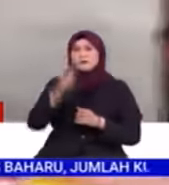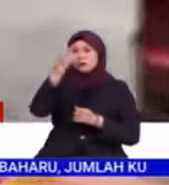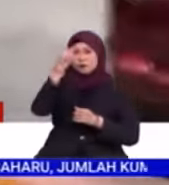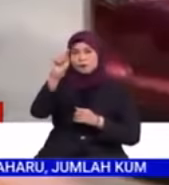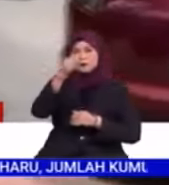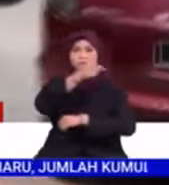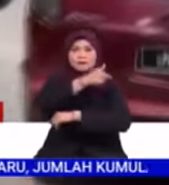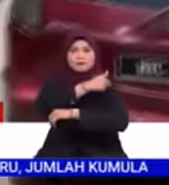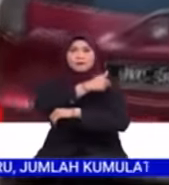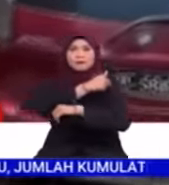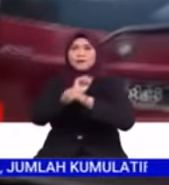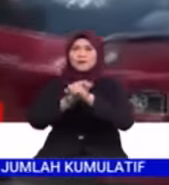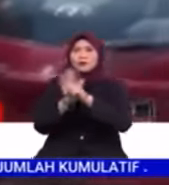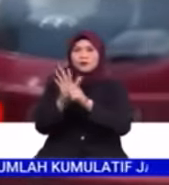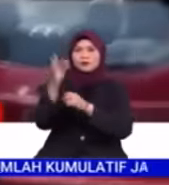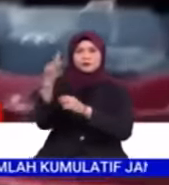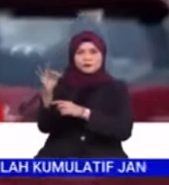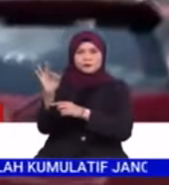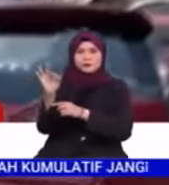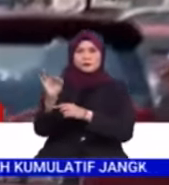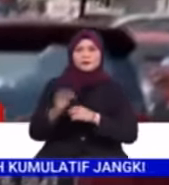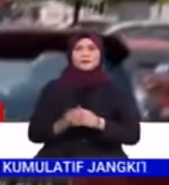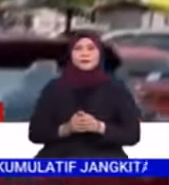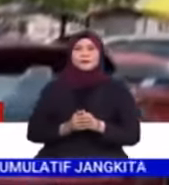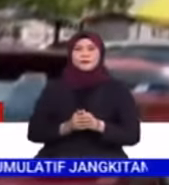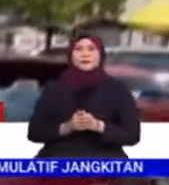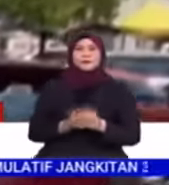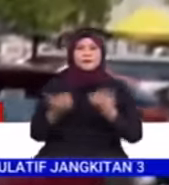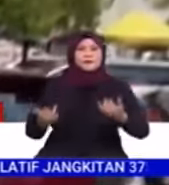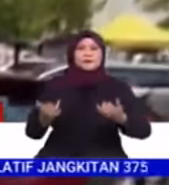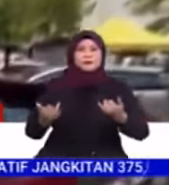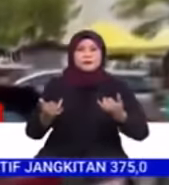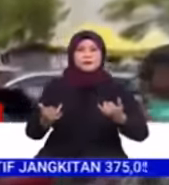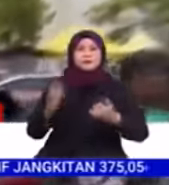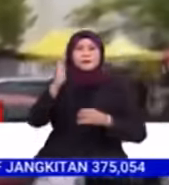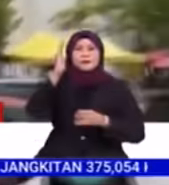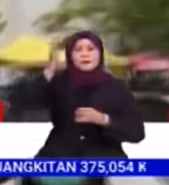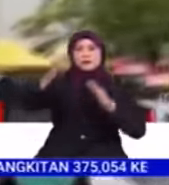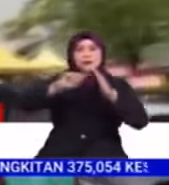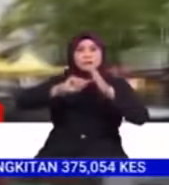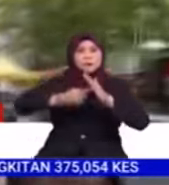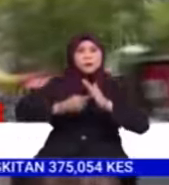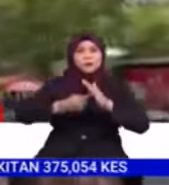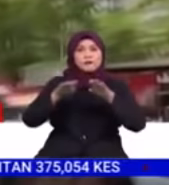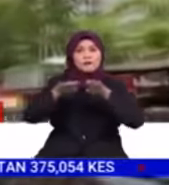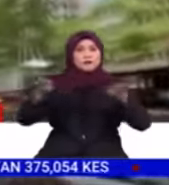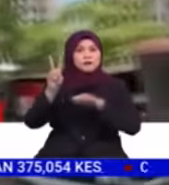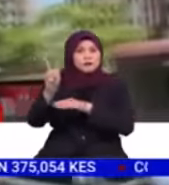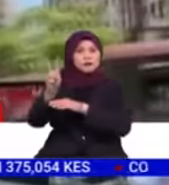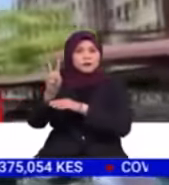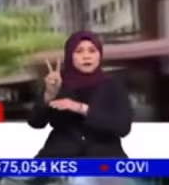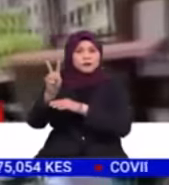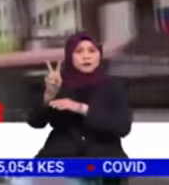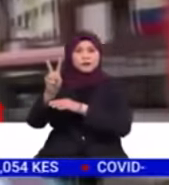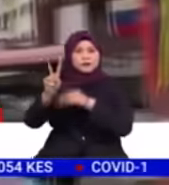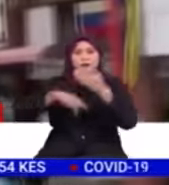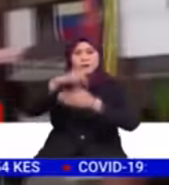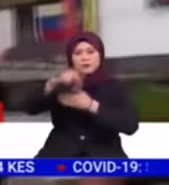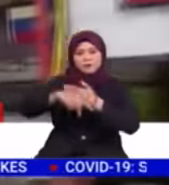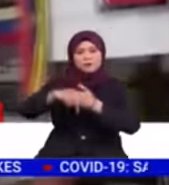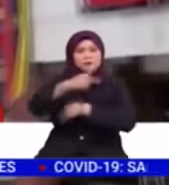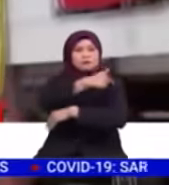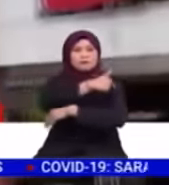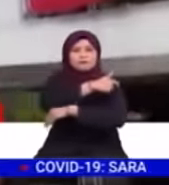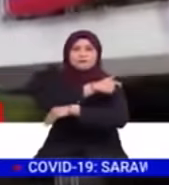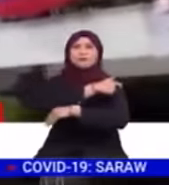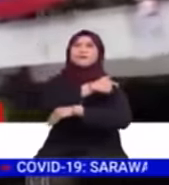vetsin komik 19 sekarang kita akan berguna fasa 2 program imunisasi